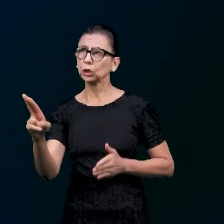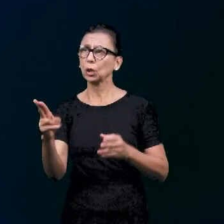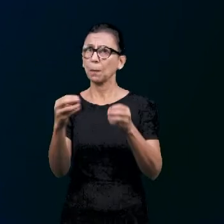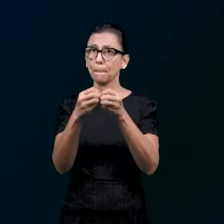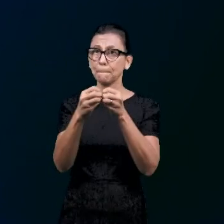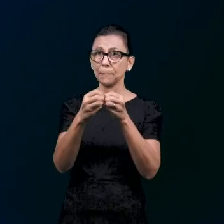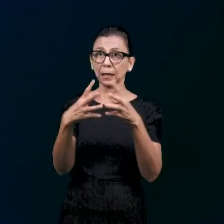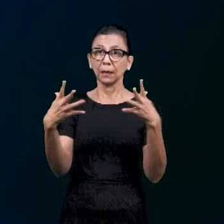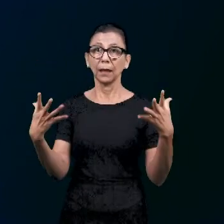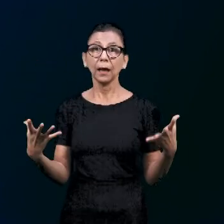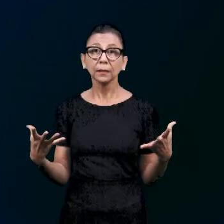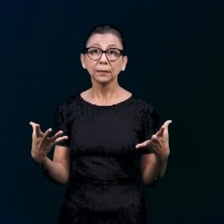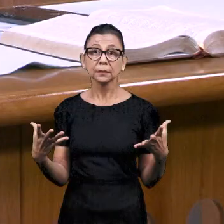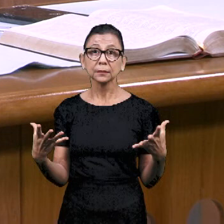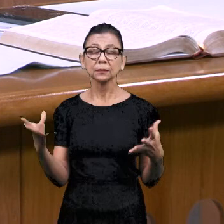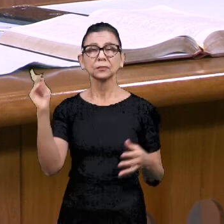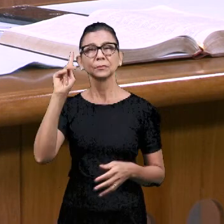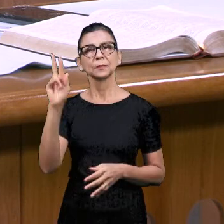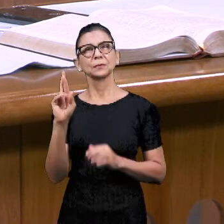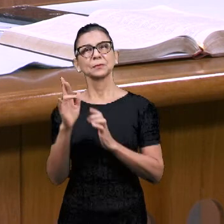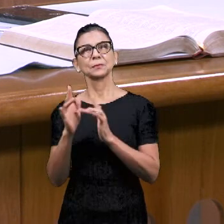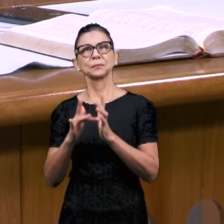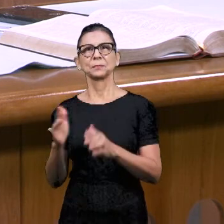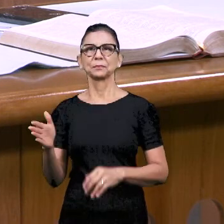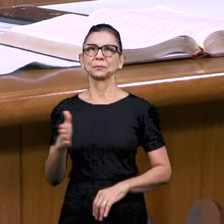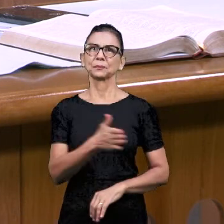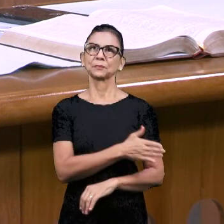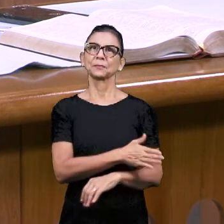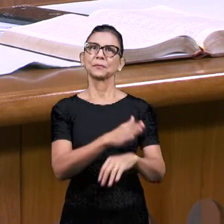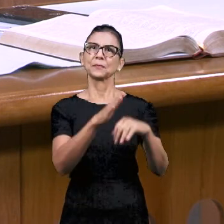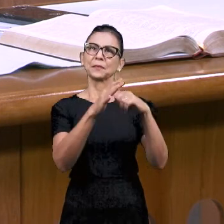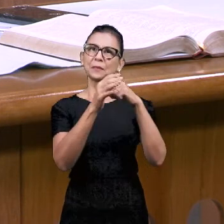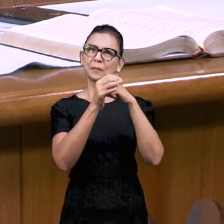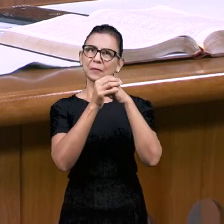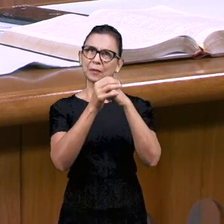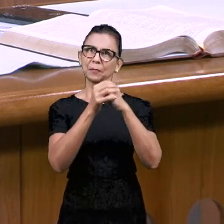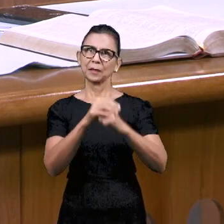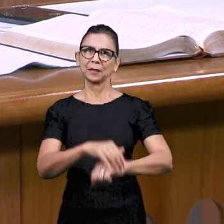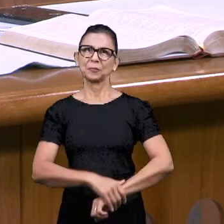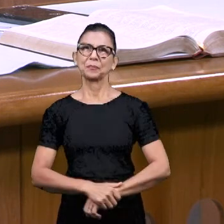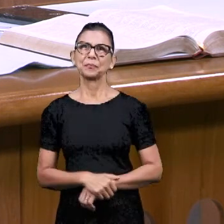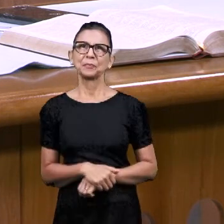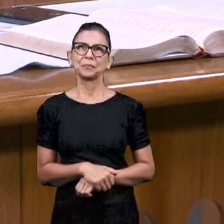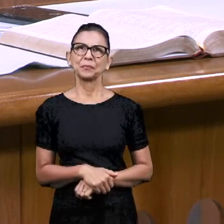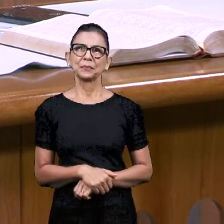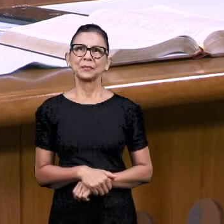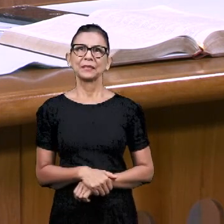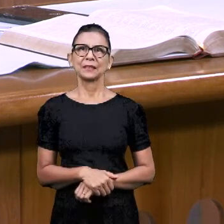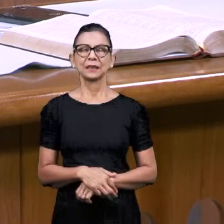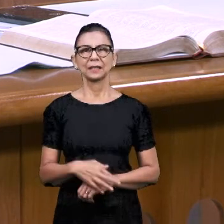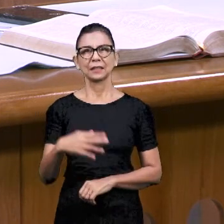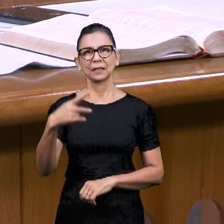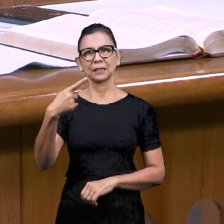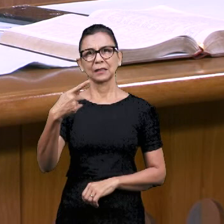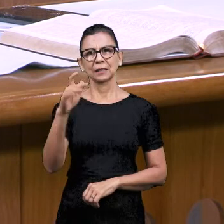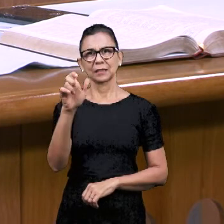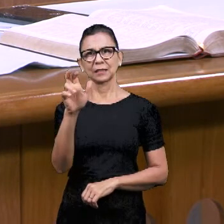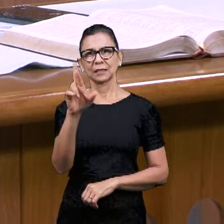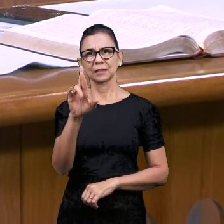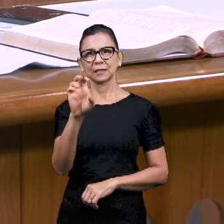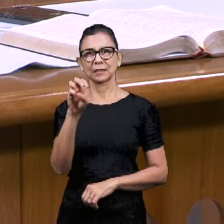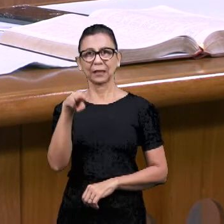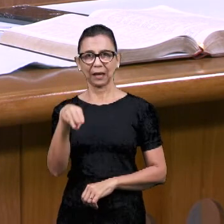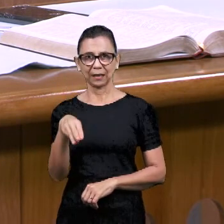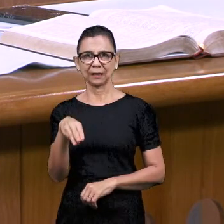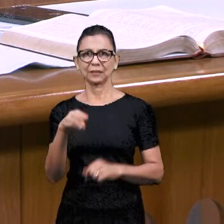nous n'avons pas fait de merveilles. La paix du Seigneur. Amen. Keren. Merci